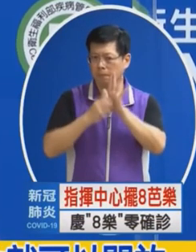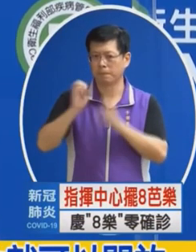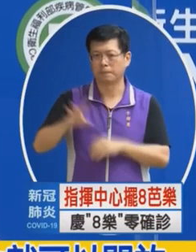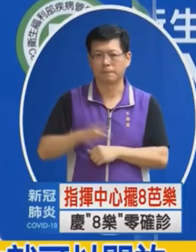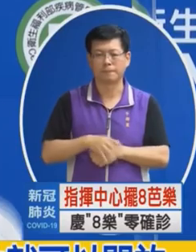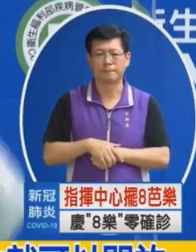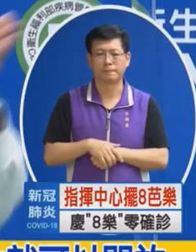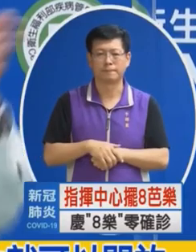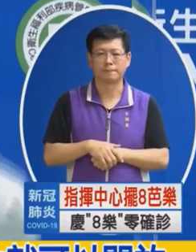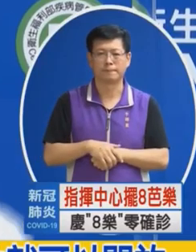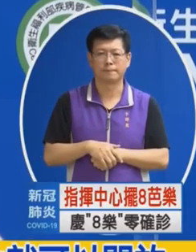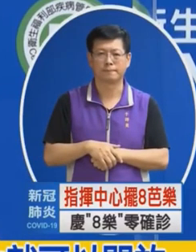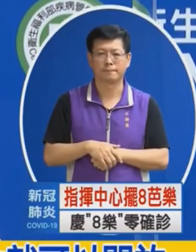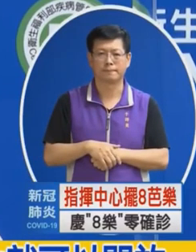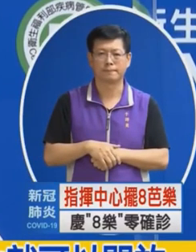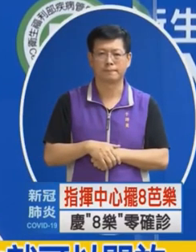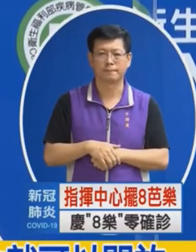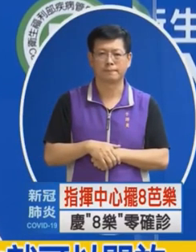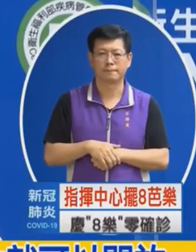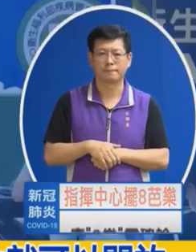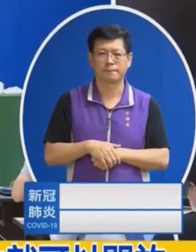答。